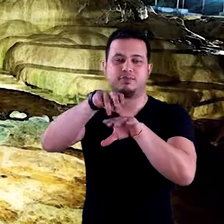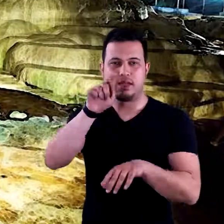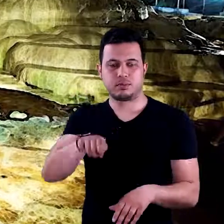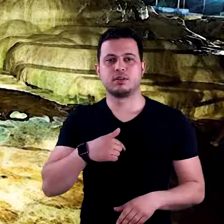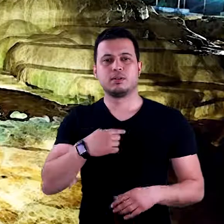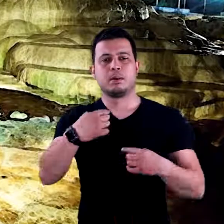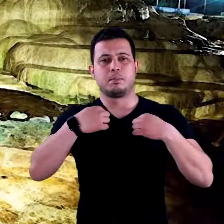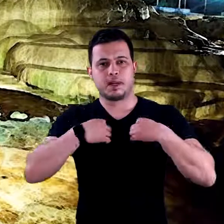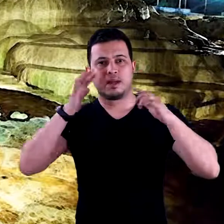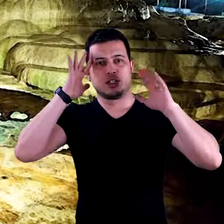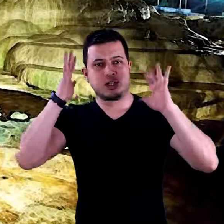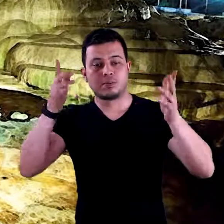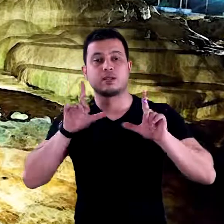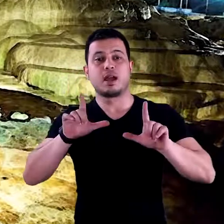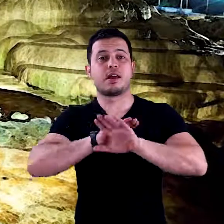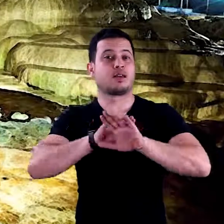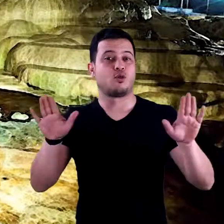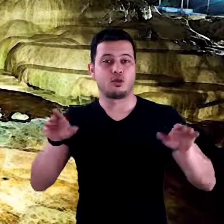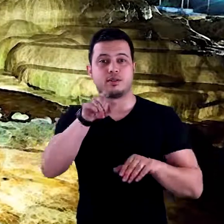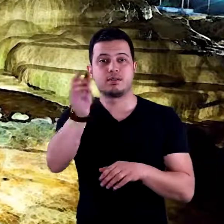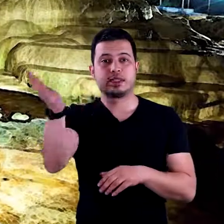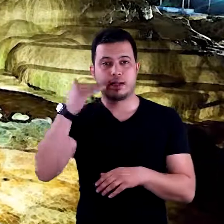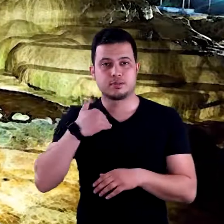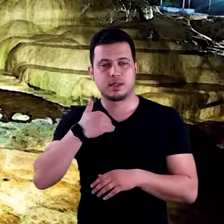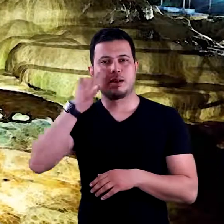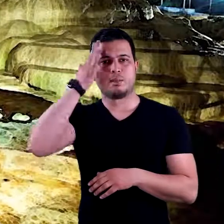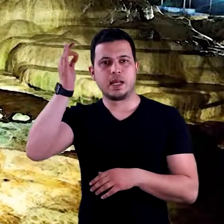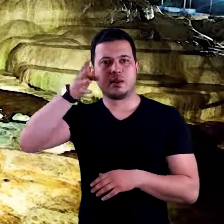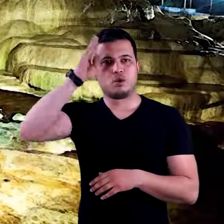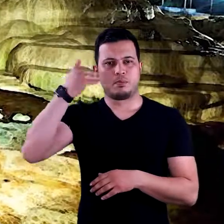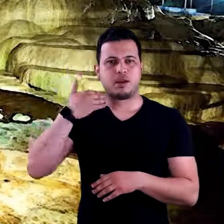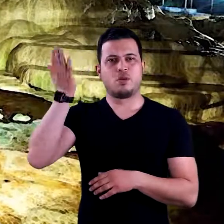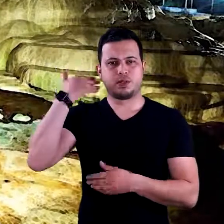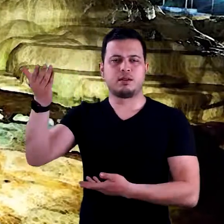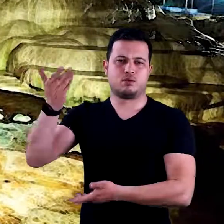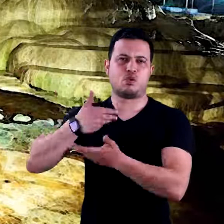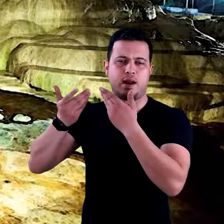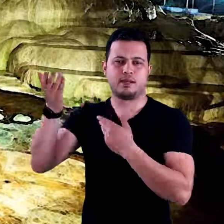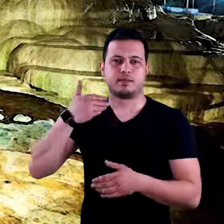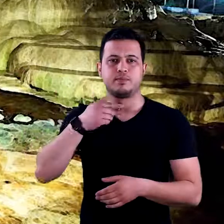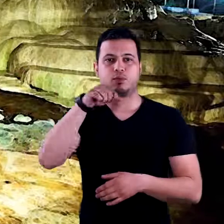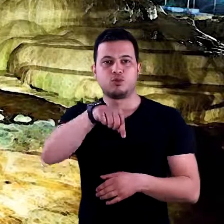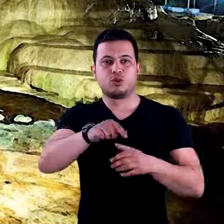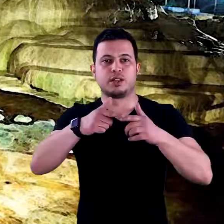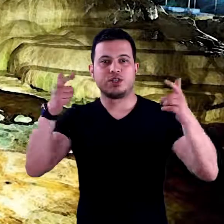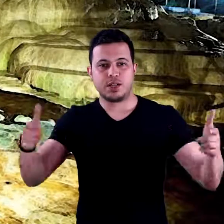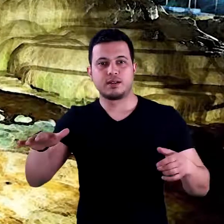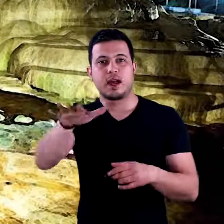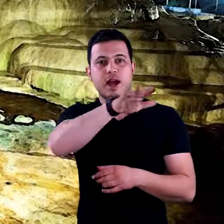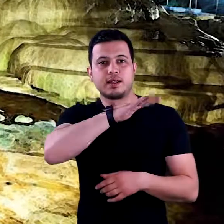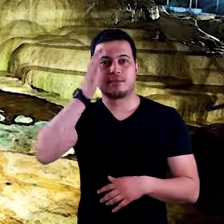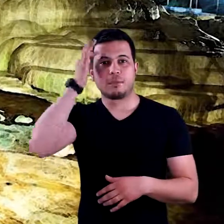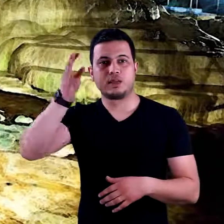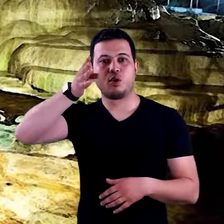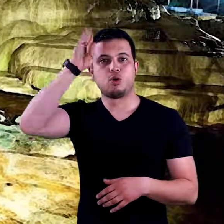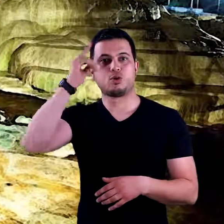Şaşırmanıza gerek yok dostlarım. Sizin geleceğinizi Bilge Horoz bize haber vermişti. Bu şehirde herkes Bilge Horoz'u tanır